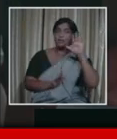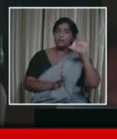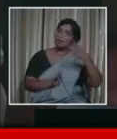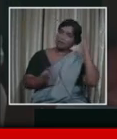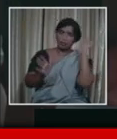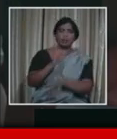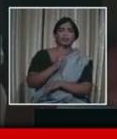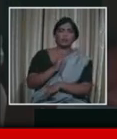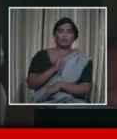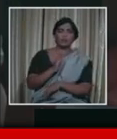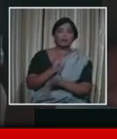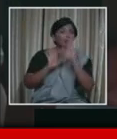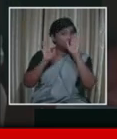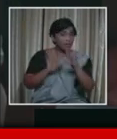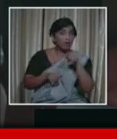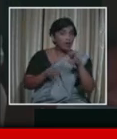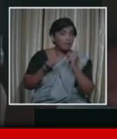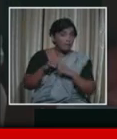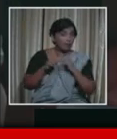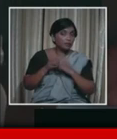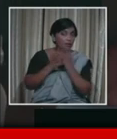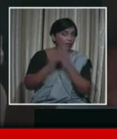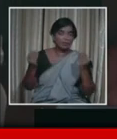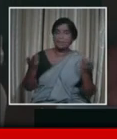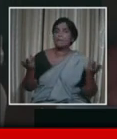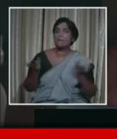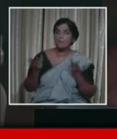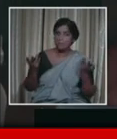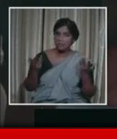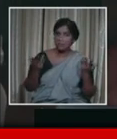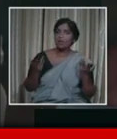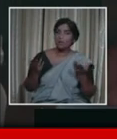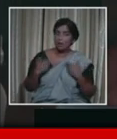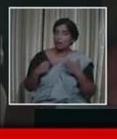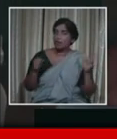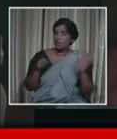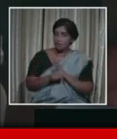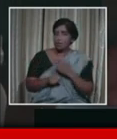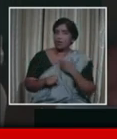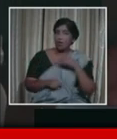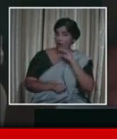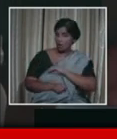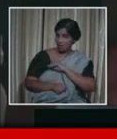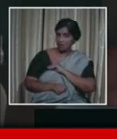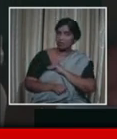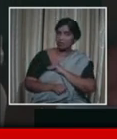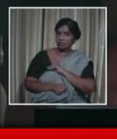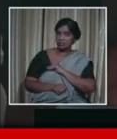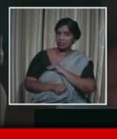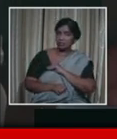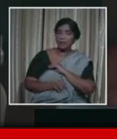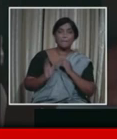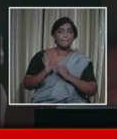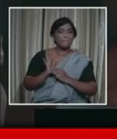danda habai eken me prashneta visundun nellene ne ape sampurna aadayama billion